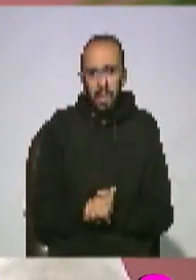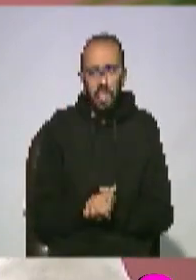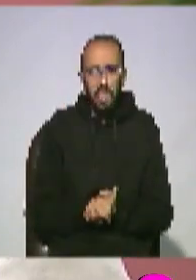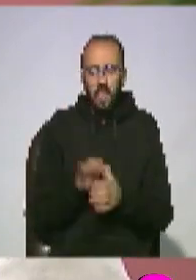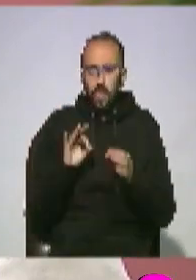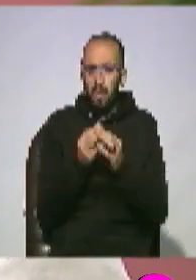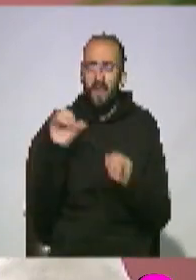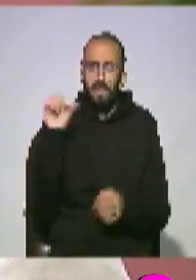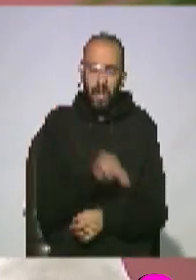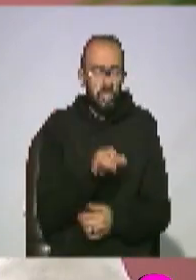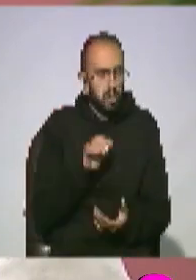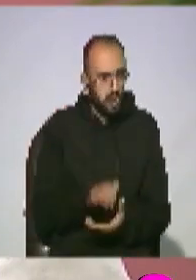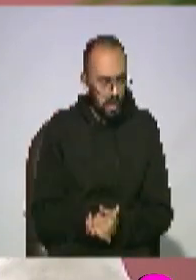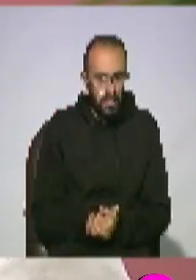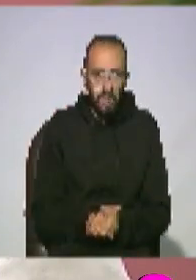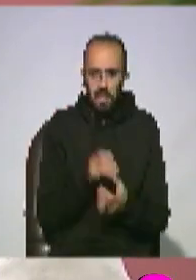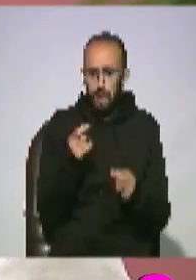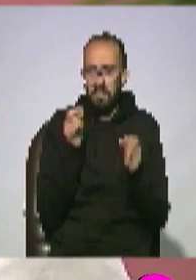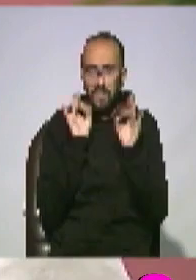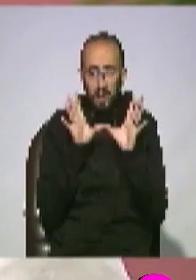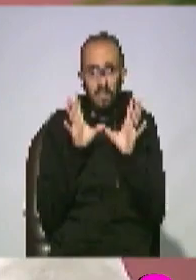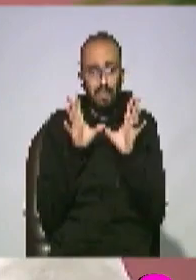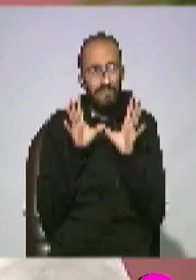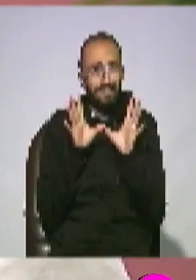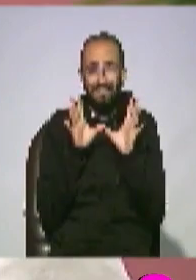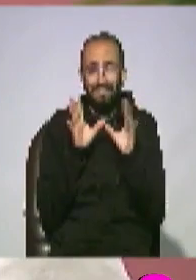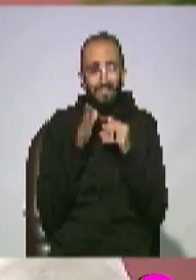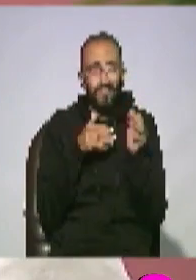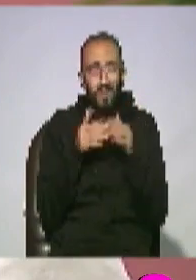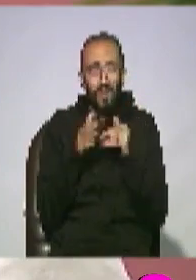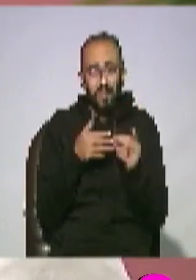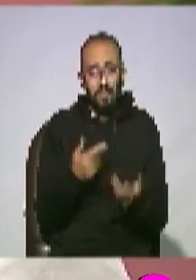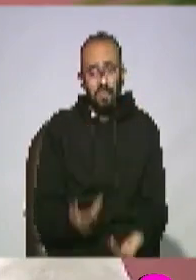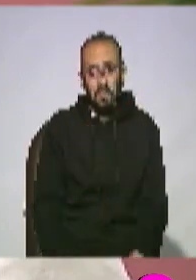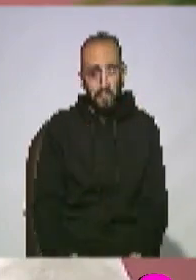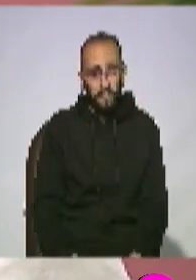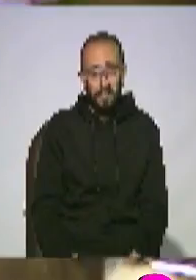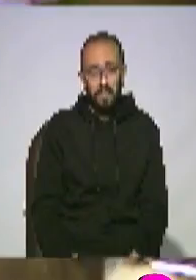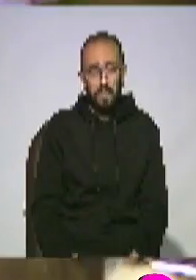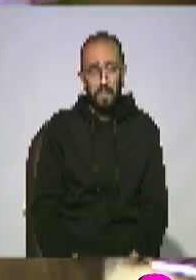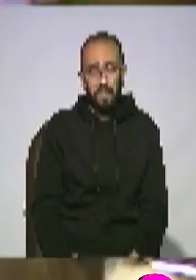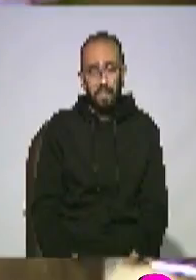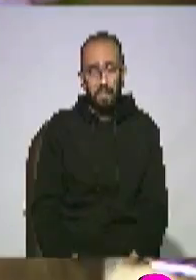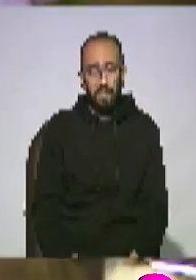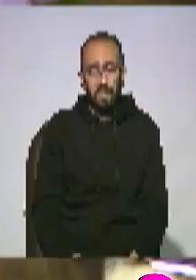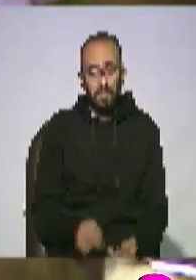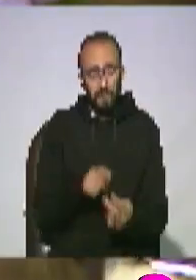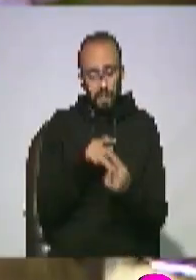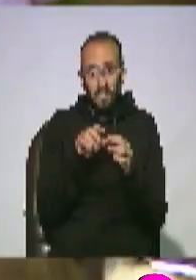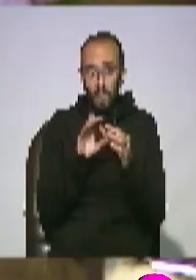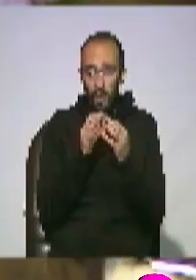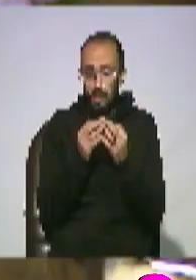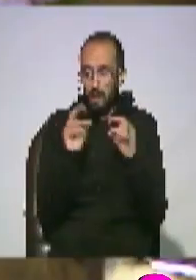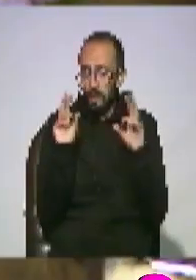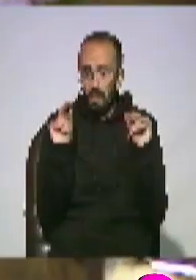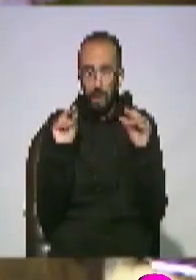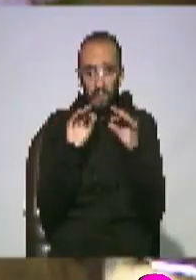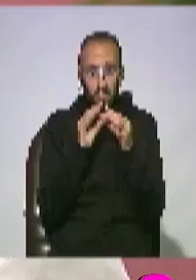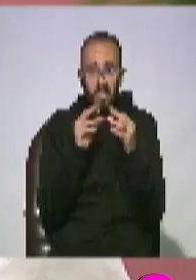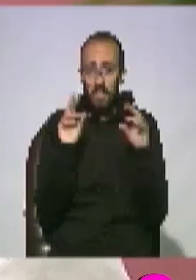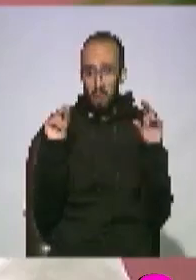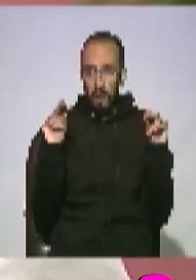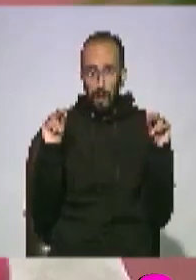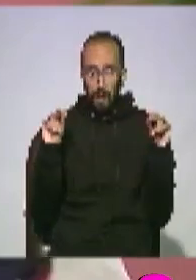أو السلوكات الأسرية الغير سوية، لا خالص. ما هي نفس الأسرة، ما هي نفس الأسرة